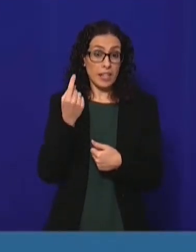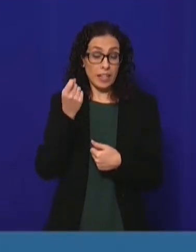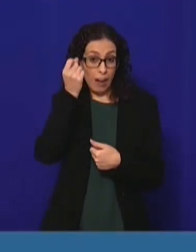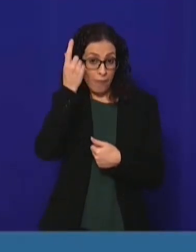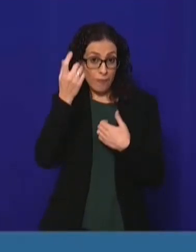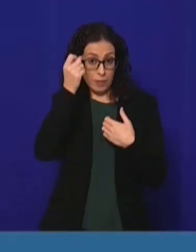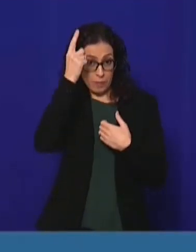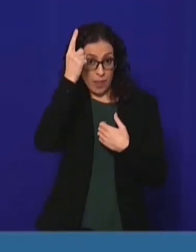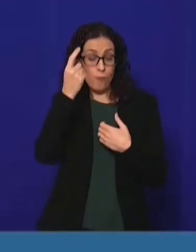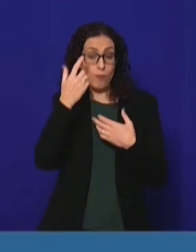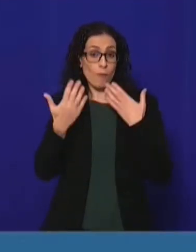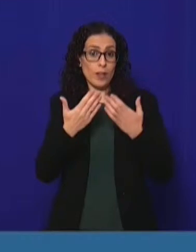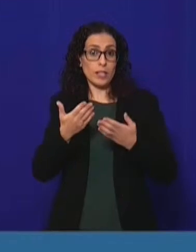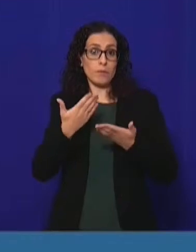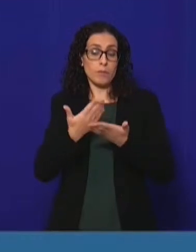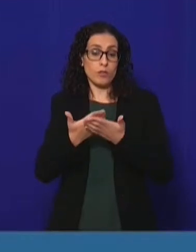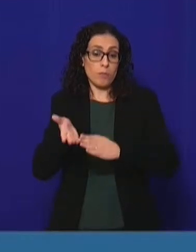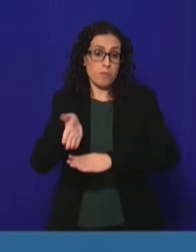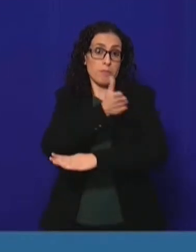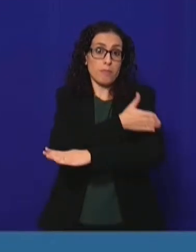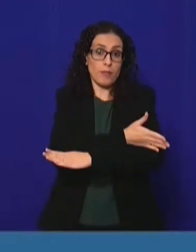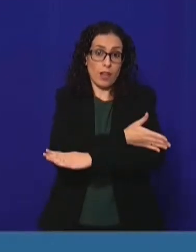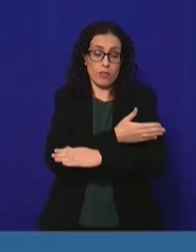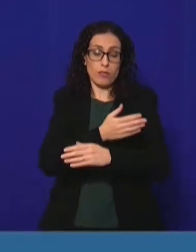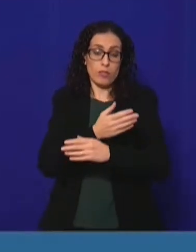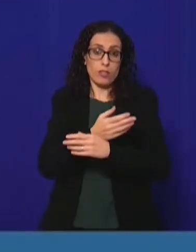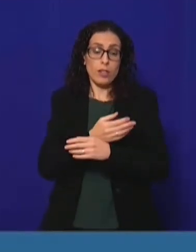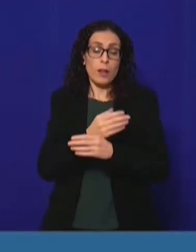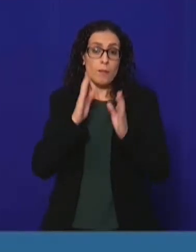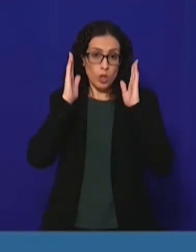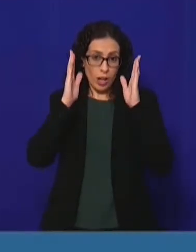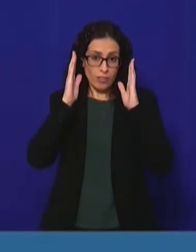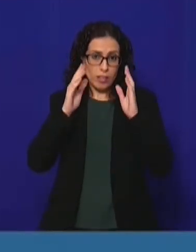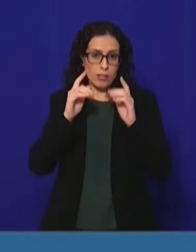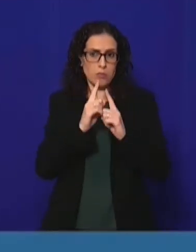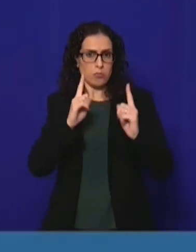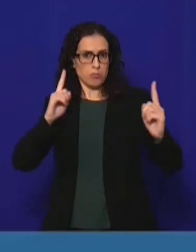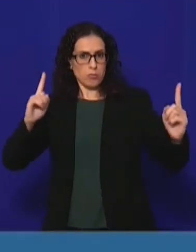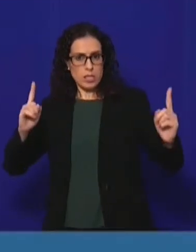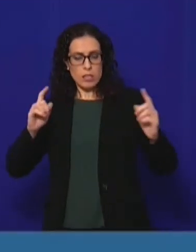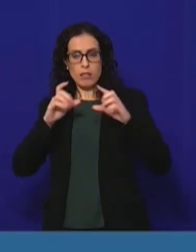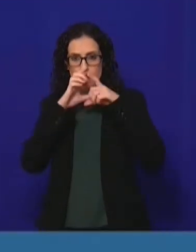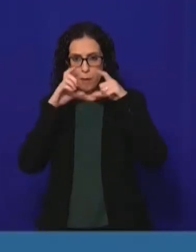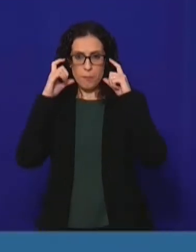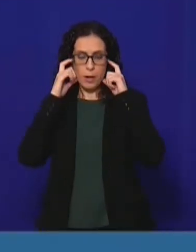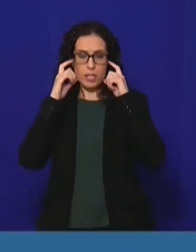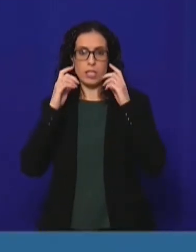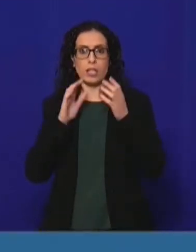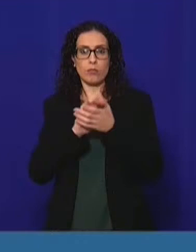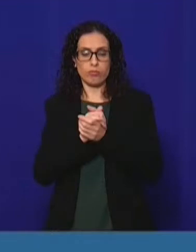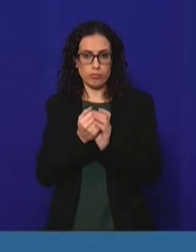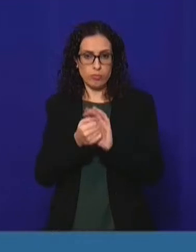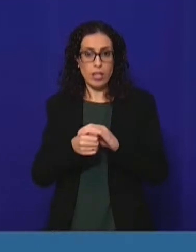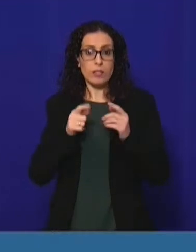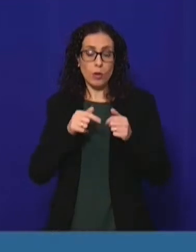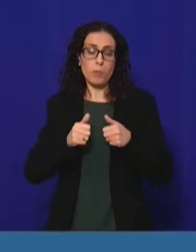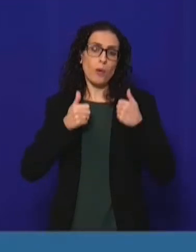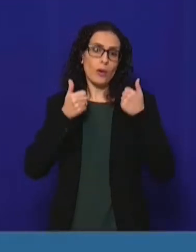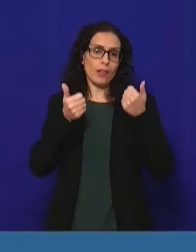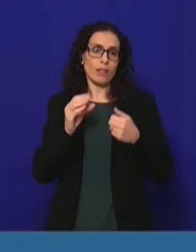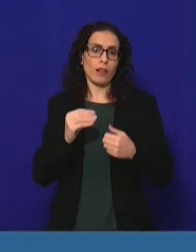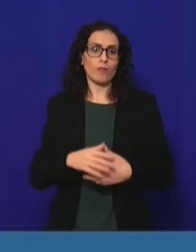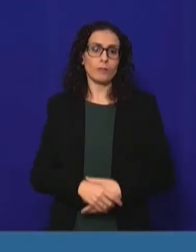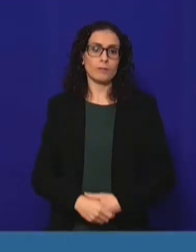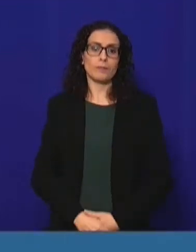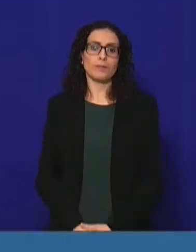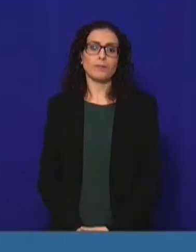li huma id-distanza minn persuna għal oħra u anka l-użu tal-maskri huwa importanti ħafna bħala mezzi ta' mitigazzjoni.